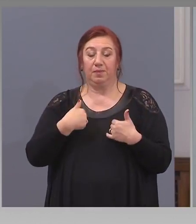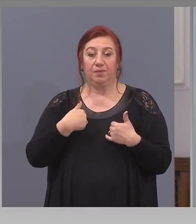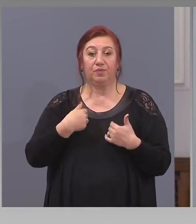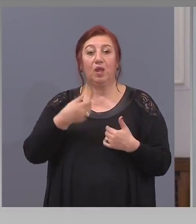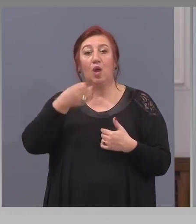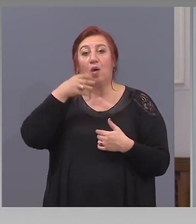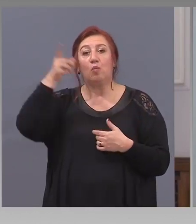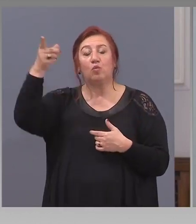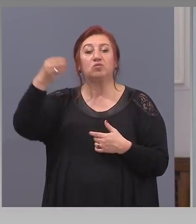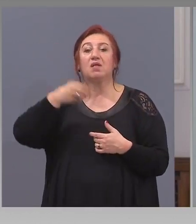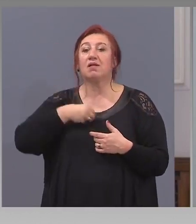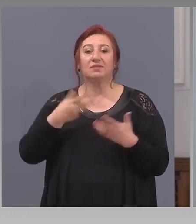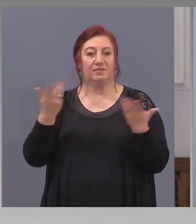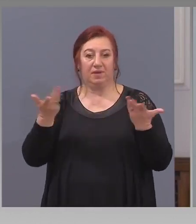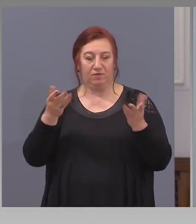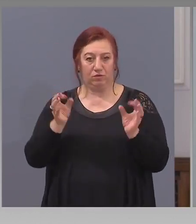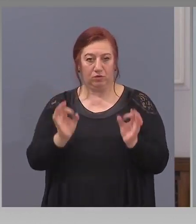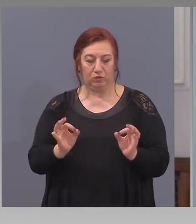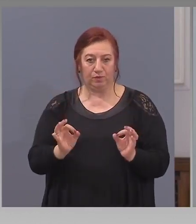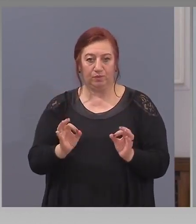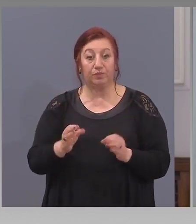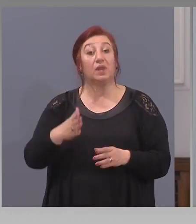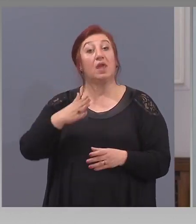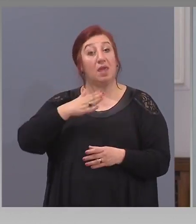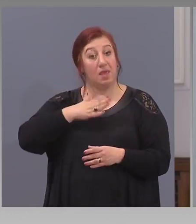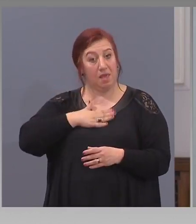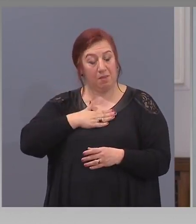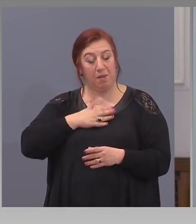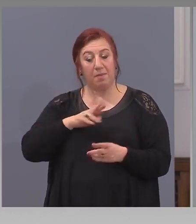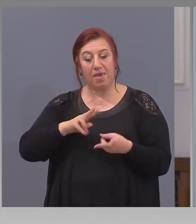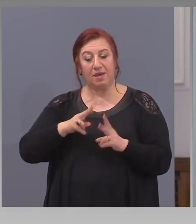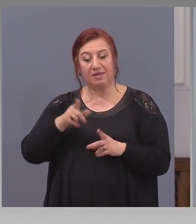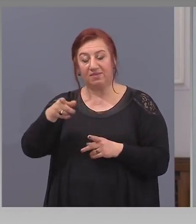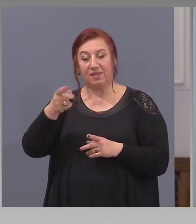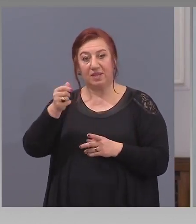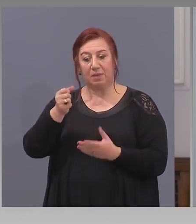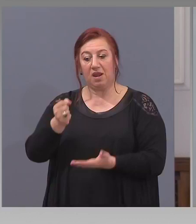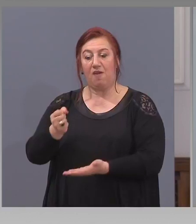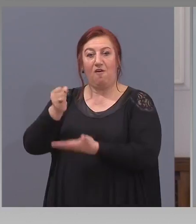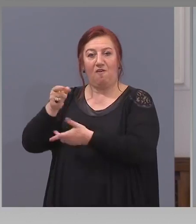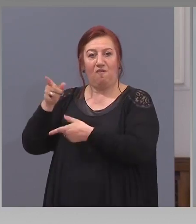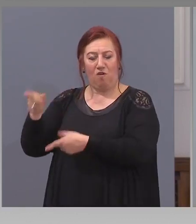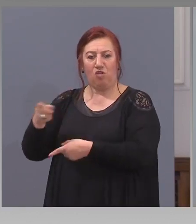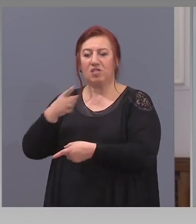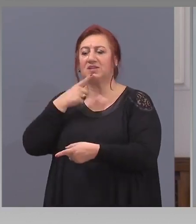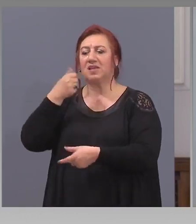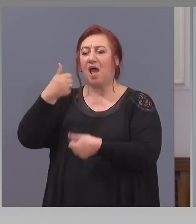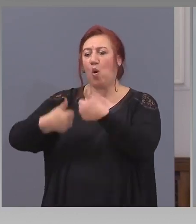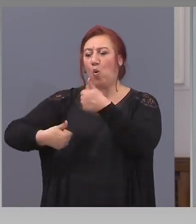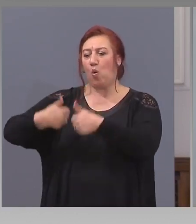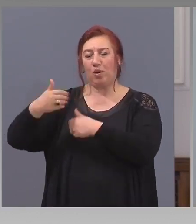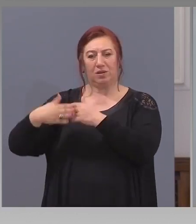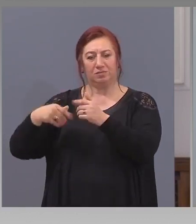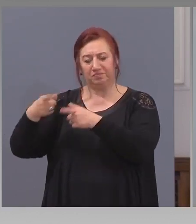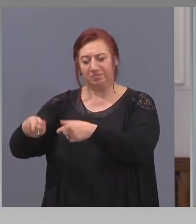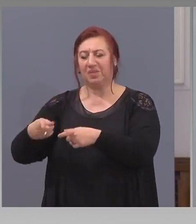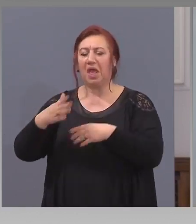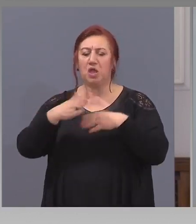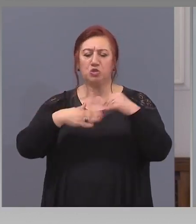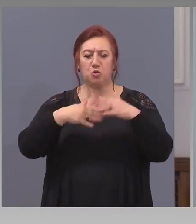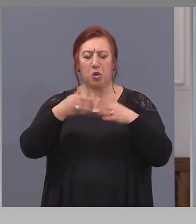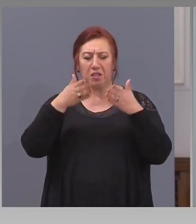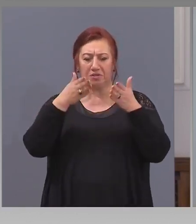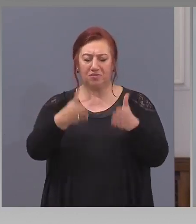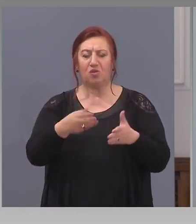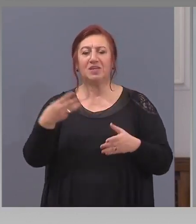Брюксел казва така. Имате едни пари във фондовете за конкурентно способност, за строителство, за